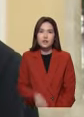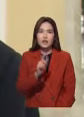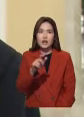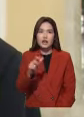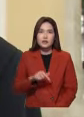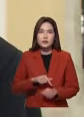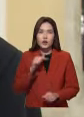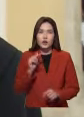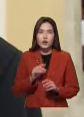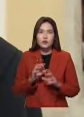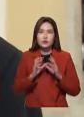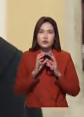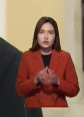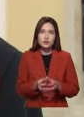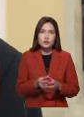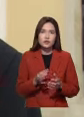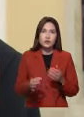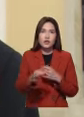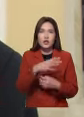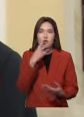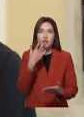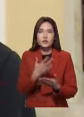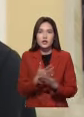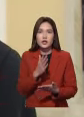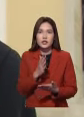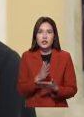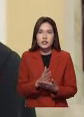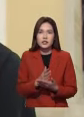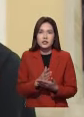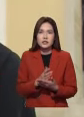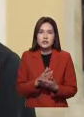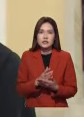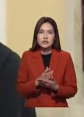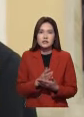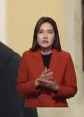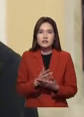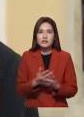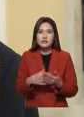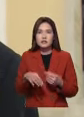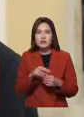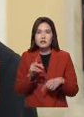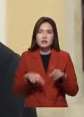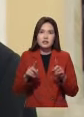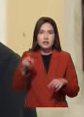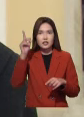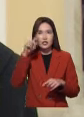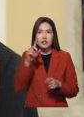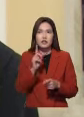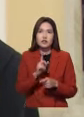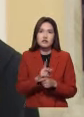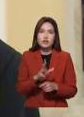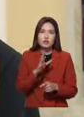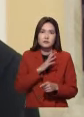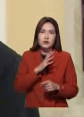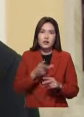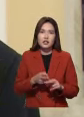төңкеріп, адамды күлдіру үшін ол бір терең салмағы болу керек. Айтылған